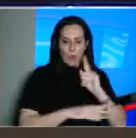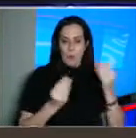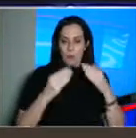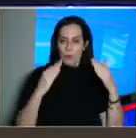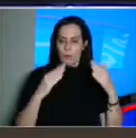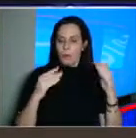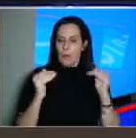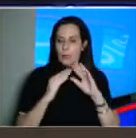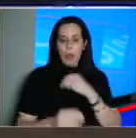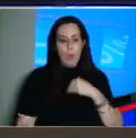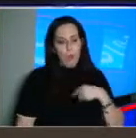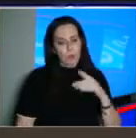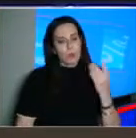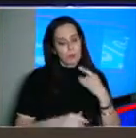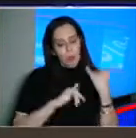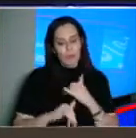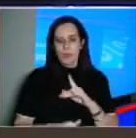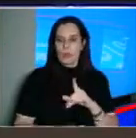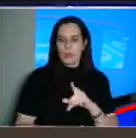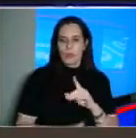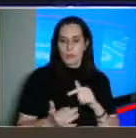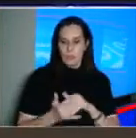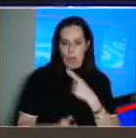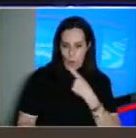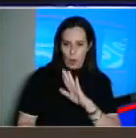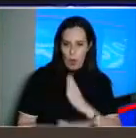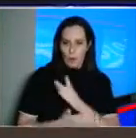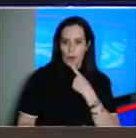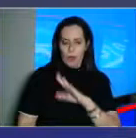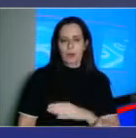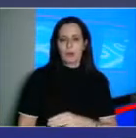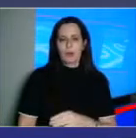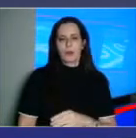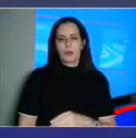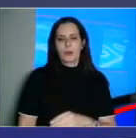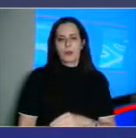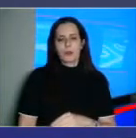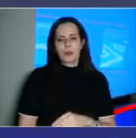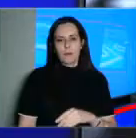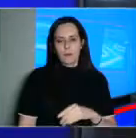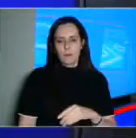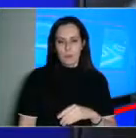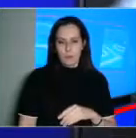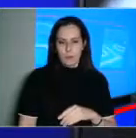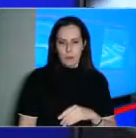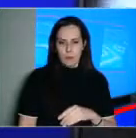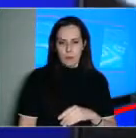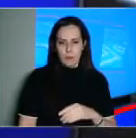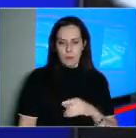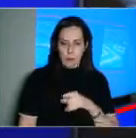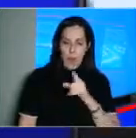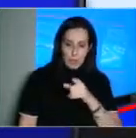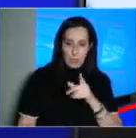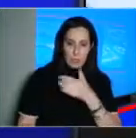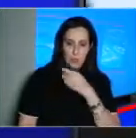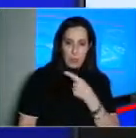לעולה פולין, צריך לדאוג לשכן אותם. טוב, זה ברגינסקי, נכון. סליחה, אז תהיתי בזה. נו, היסטוריונית, מה אני עושה? לא, לא, אבל זה